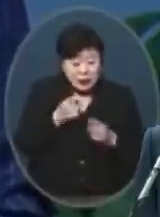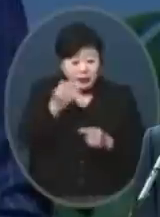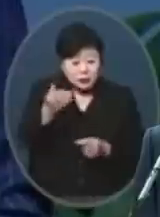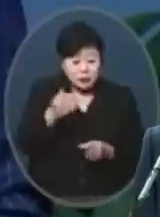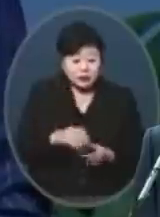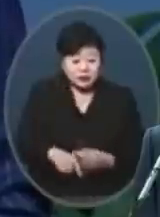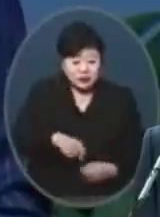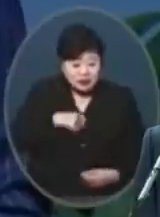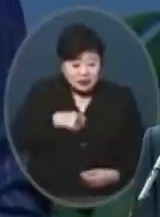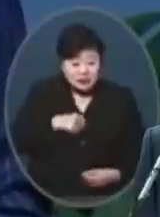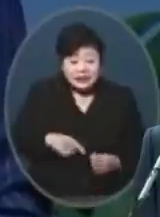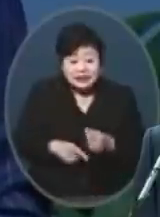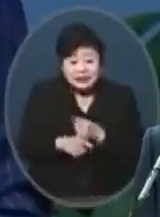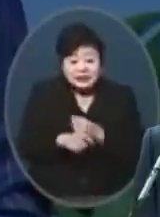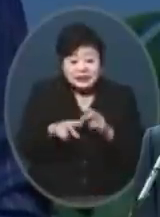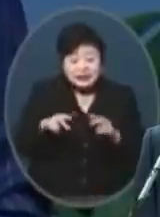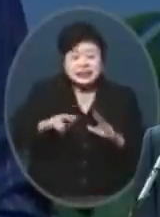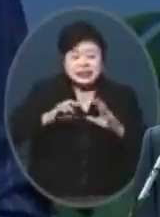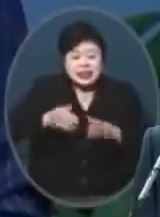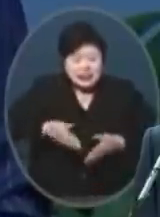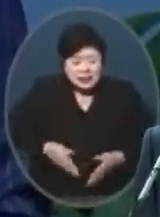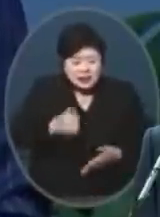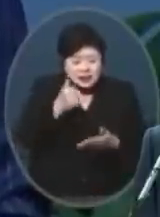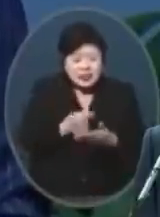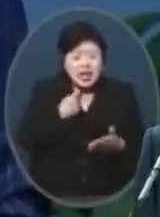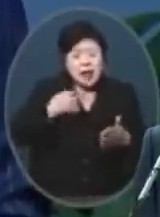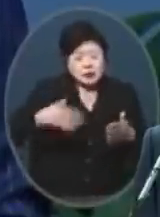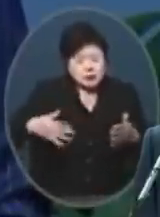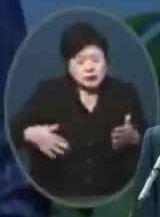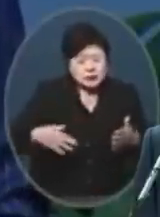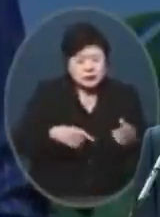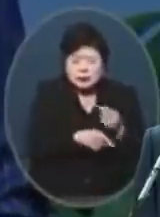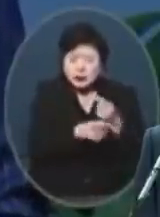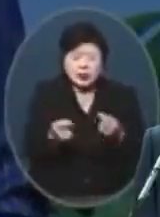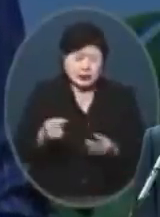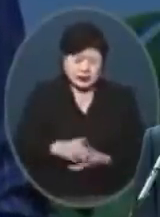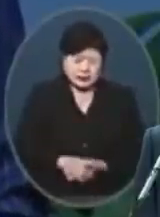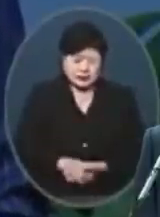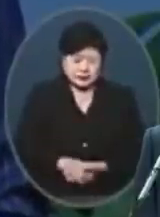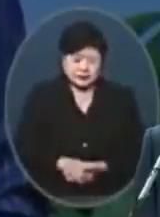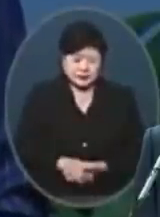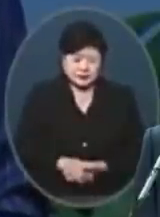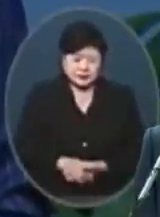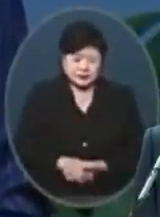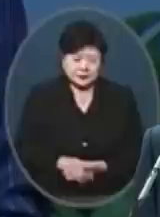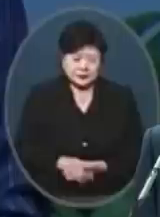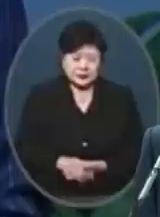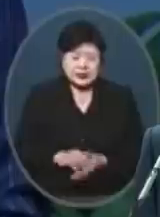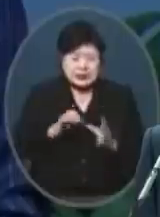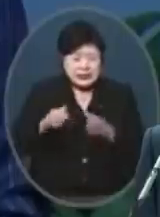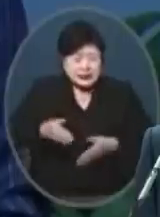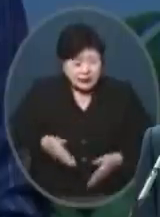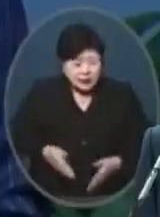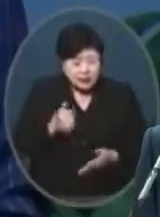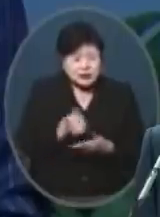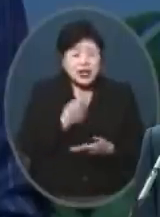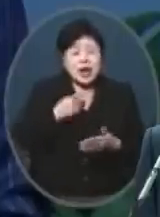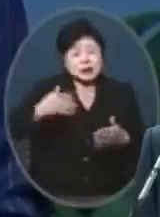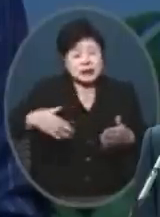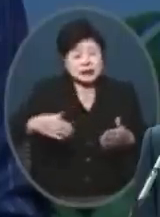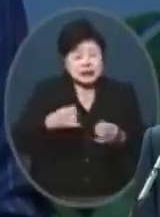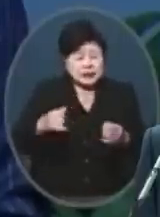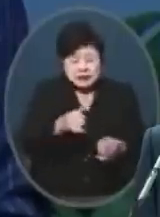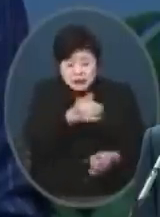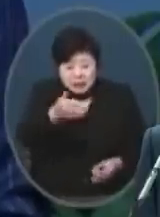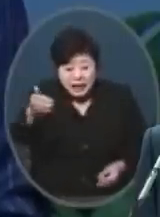그 의의 뜻은 이 세상에 태어나서 죄를 한 번도 안 지은 상태를 말합니다. 이 세상에 태어나서 죄를 한 번도 안 지은 분